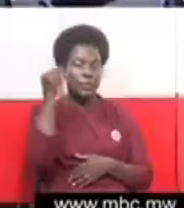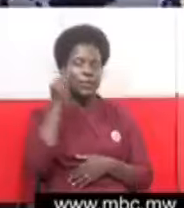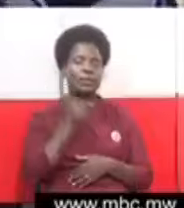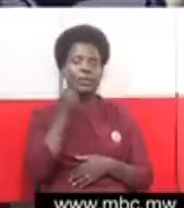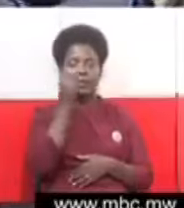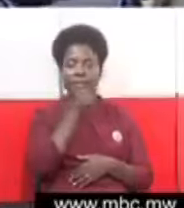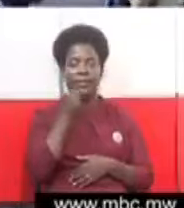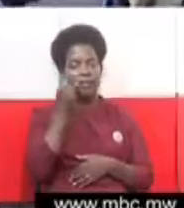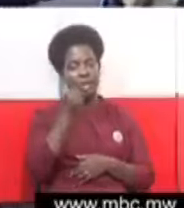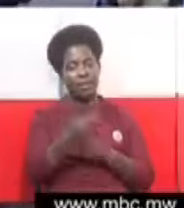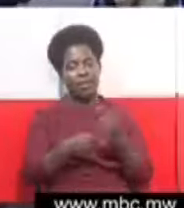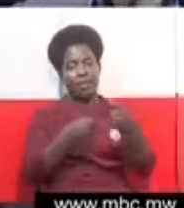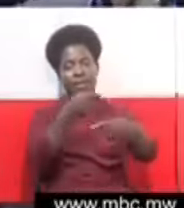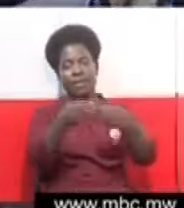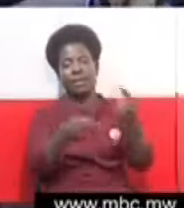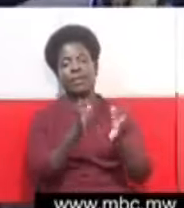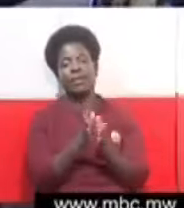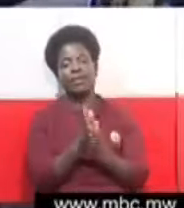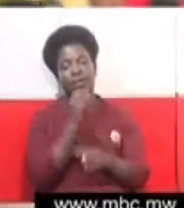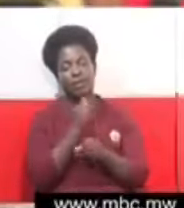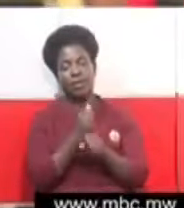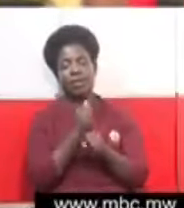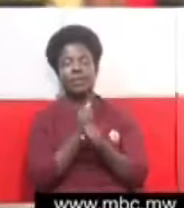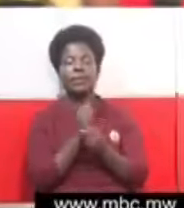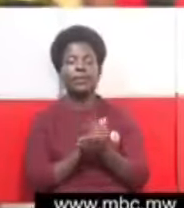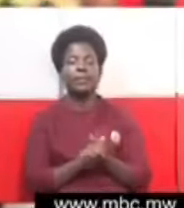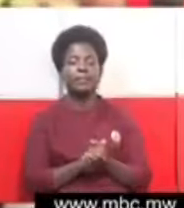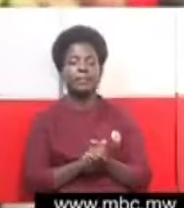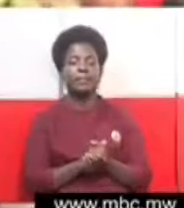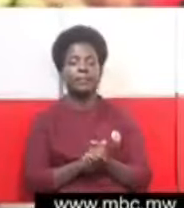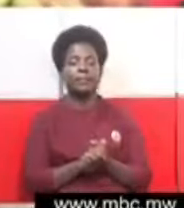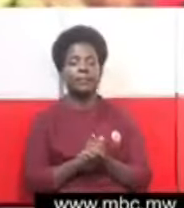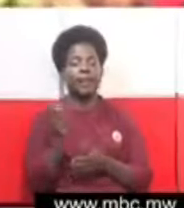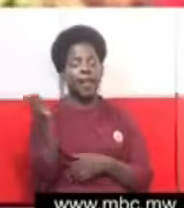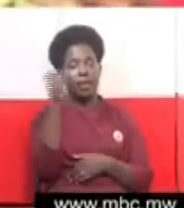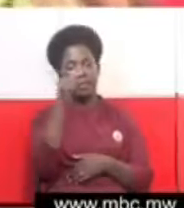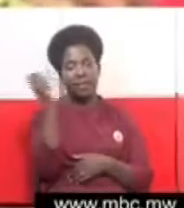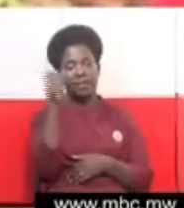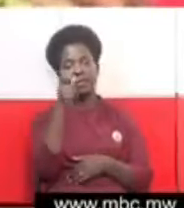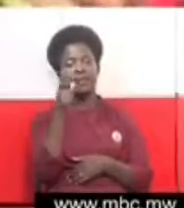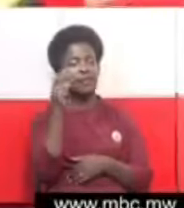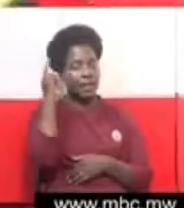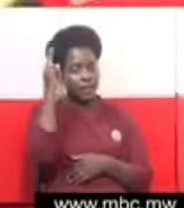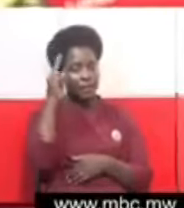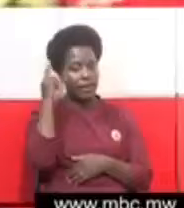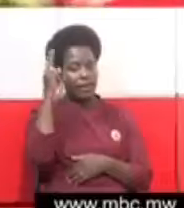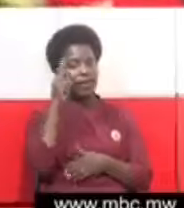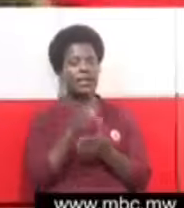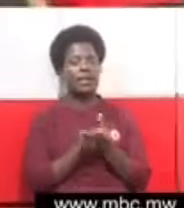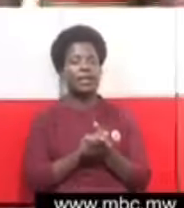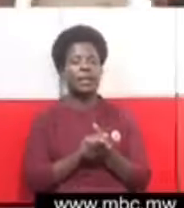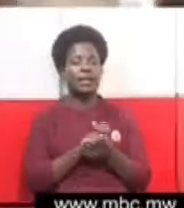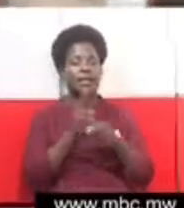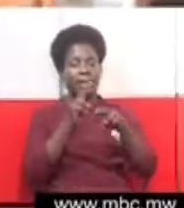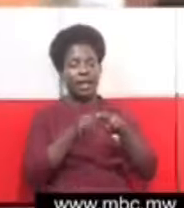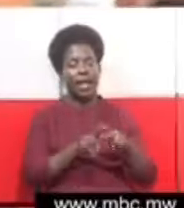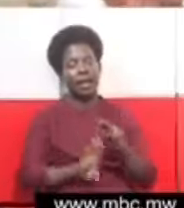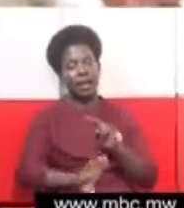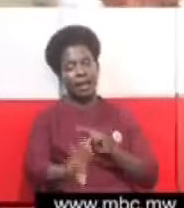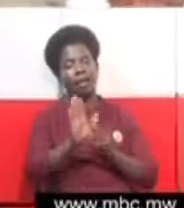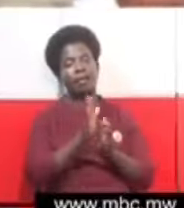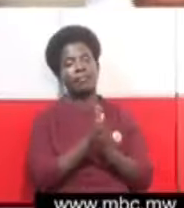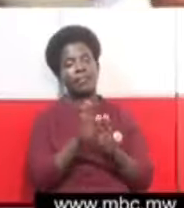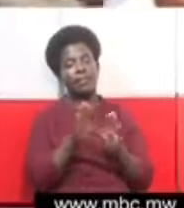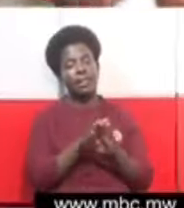Chilima apitirira kugwiritsidwa ntchito. A president a Chakwela ndinakhala nawo pansi iwo